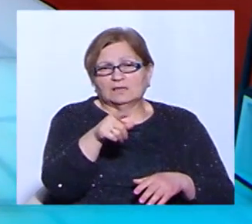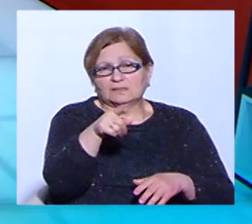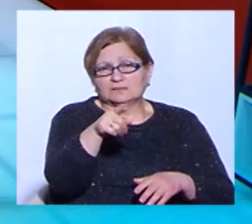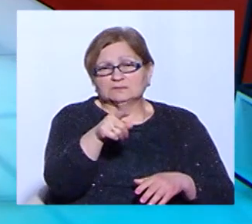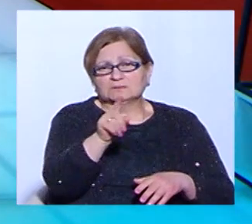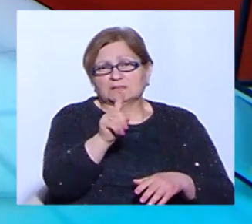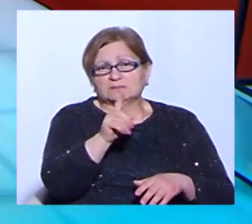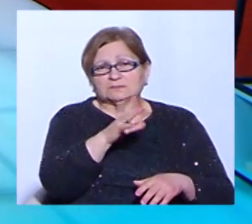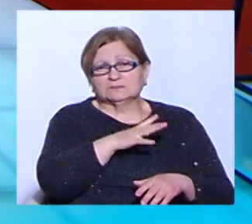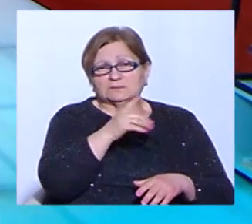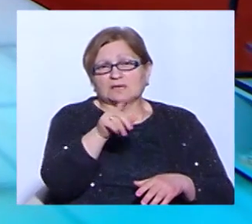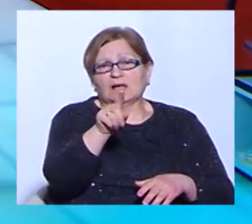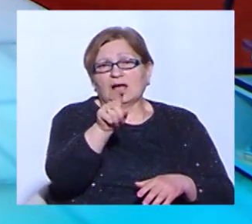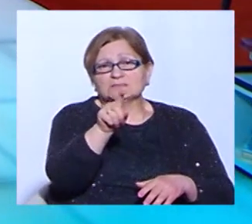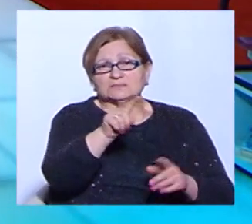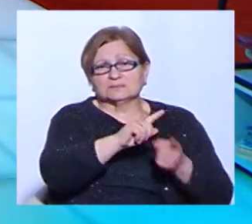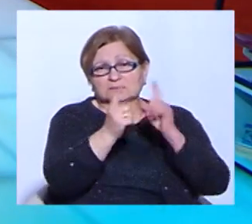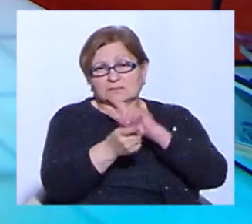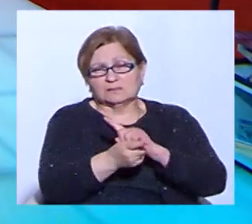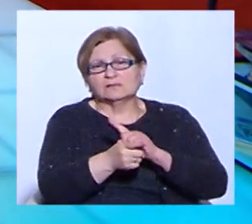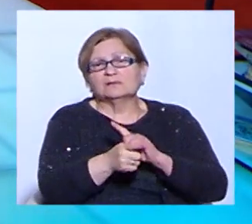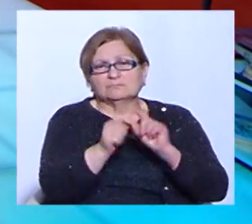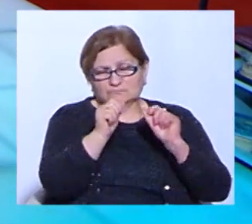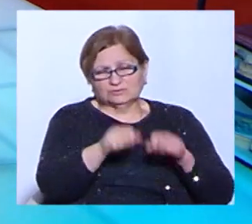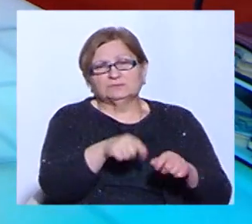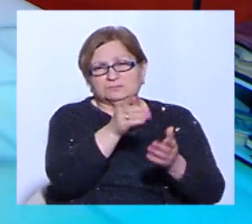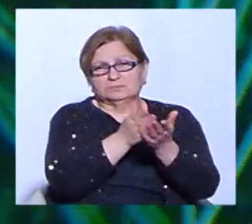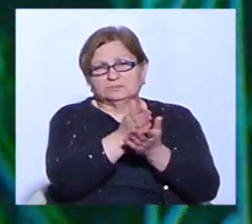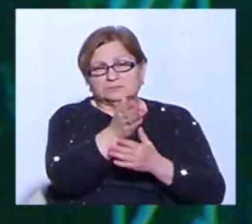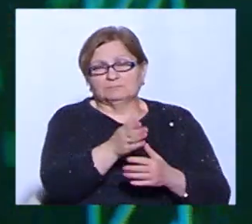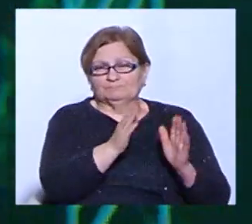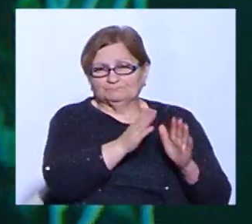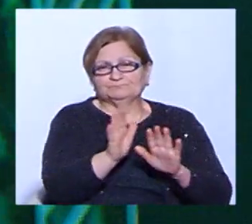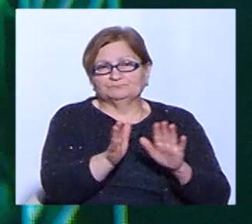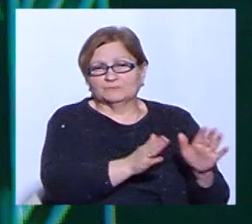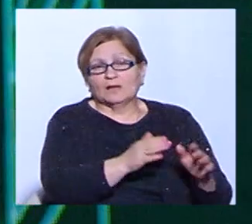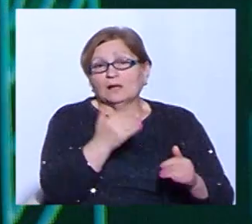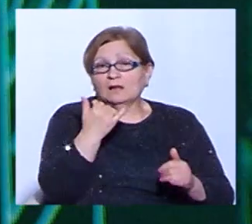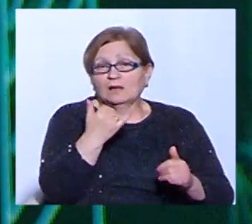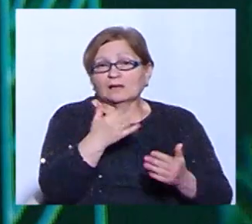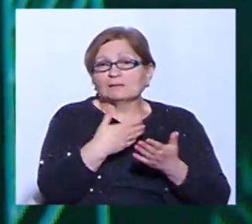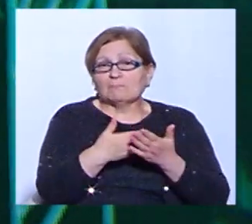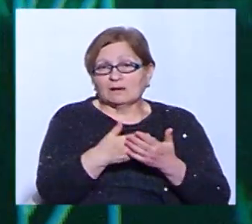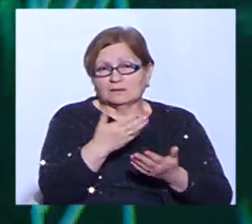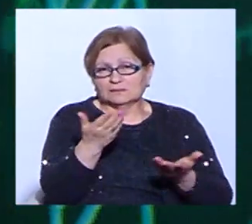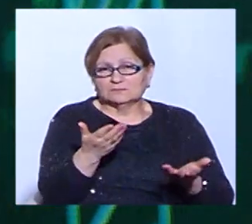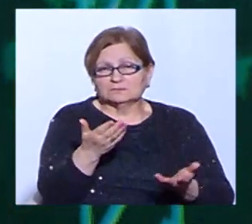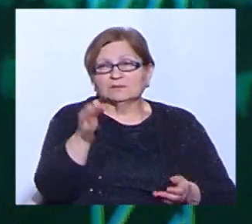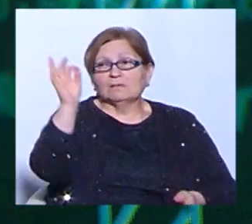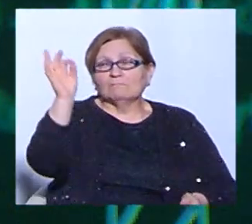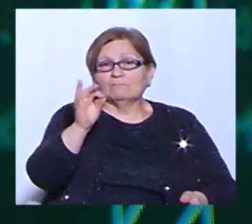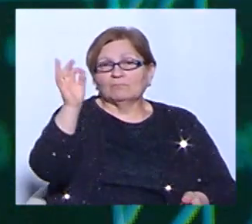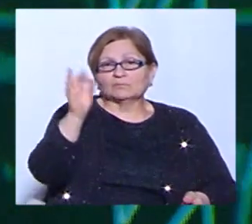100-ზე, მარტივ ამ გზითაც წახვიდეთ. ახლა განვიხილოთ ისეთი მაგალითები პირიქით.